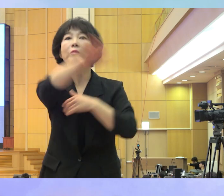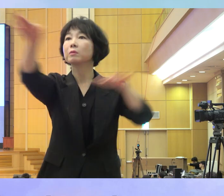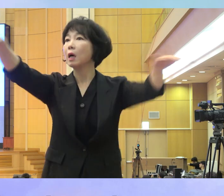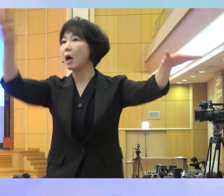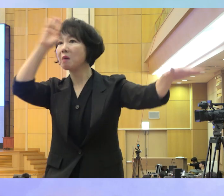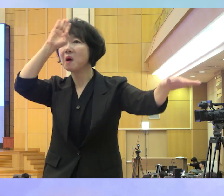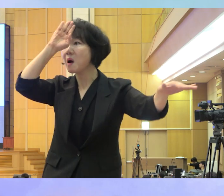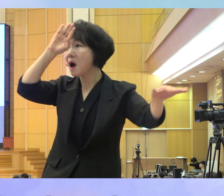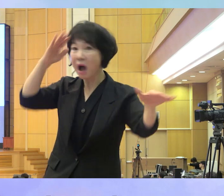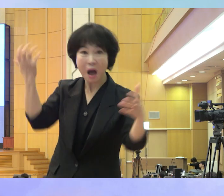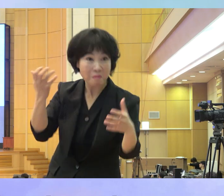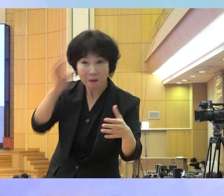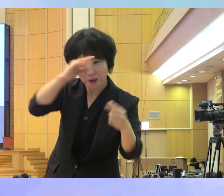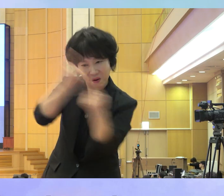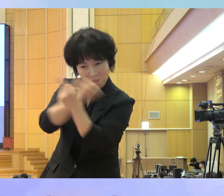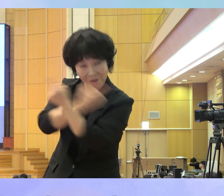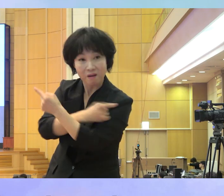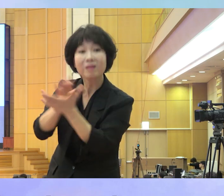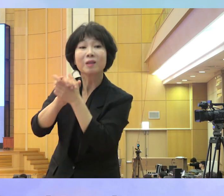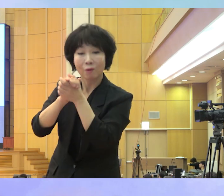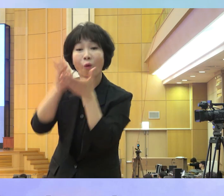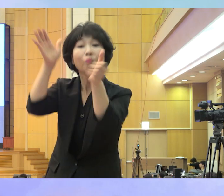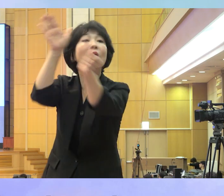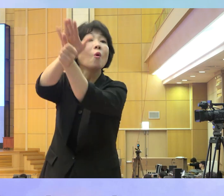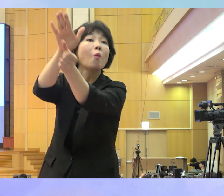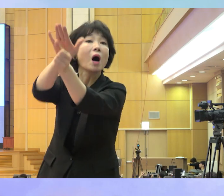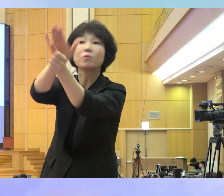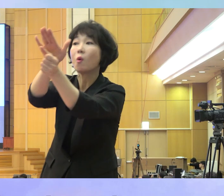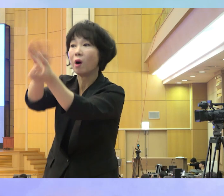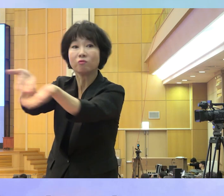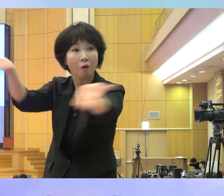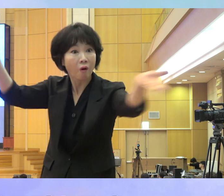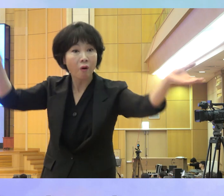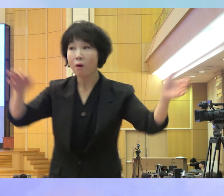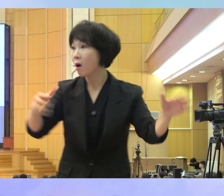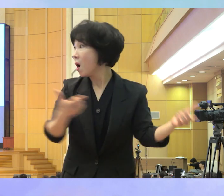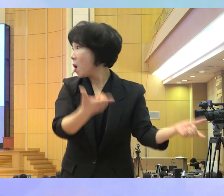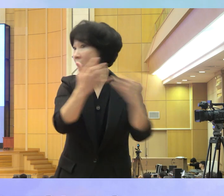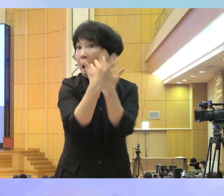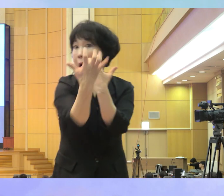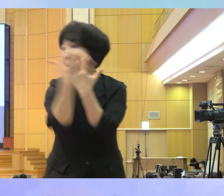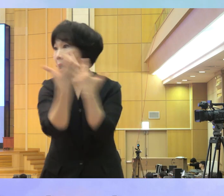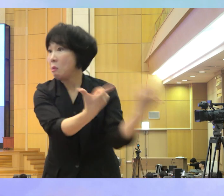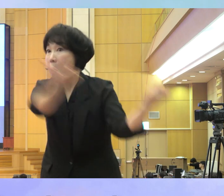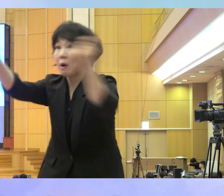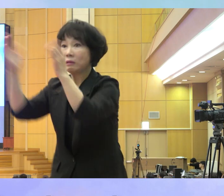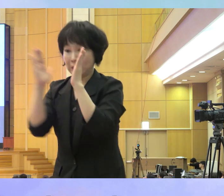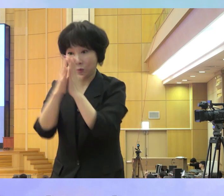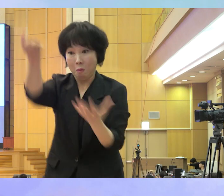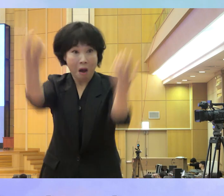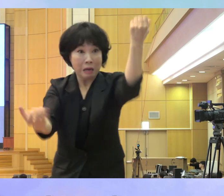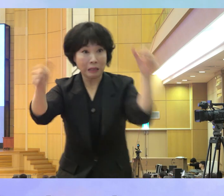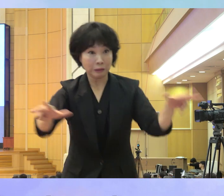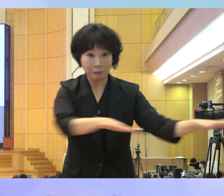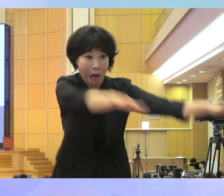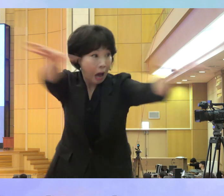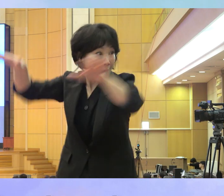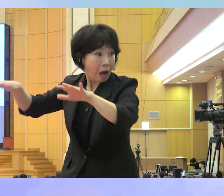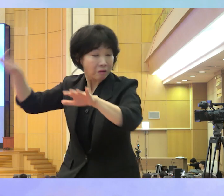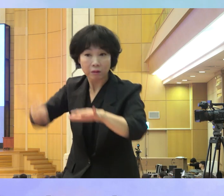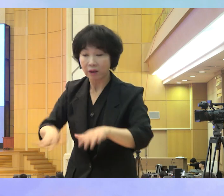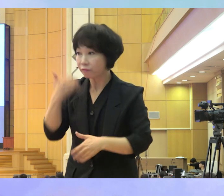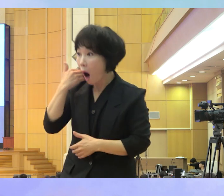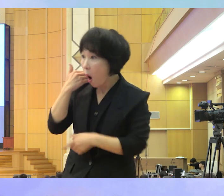손을 얹어라 기도해 주고 그러잖아요. 근데 똑같이 지금 말씀 듣고 똑같이 기도 받는 거잖아요. 근데 어떤